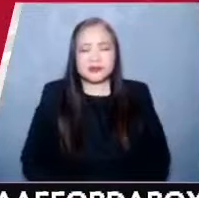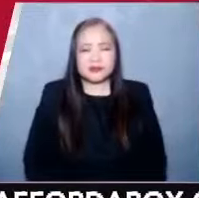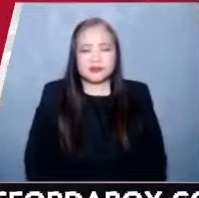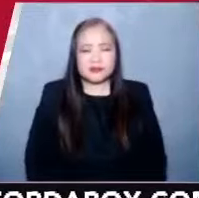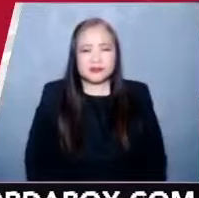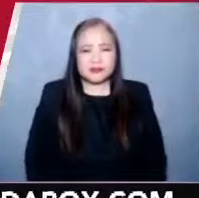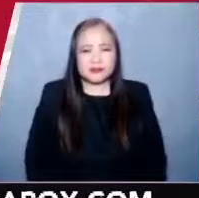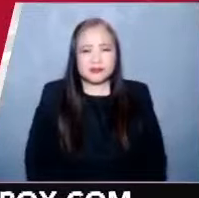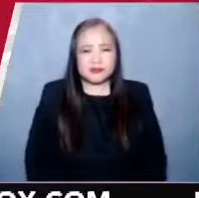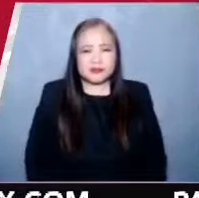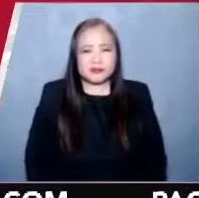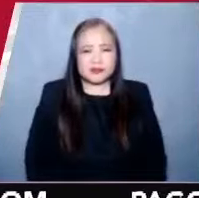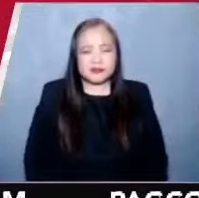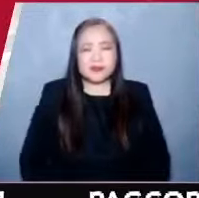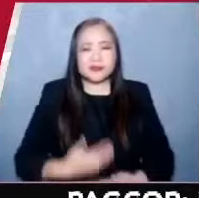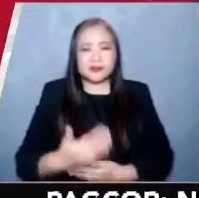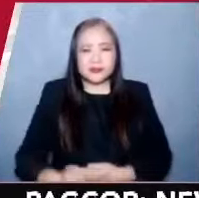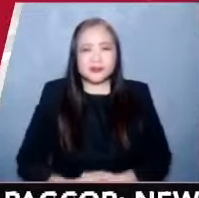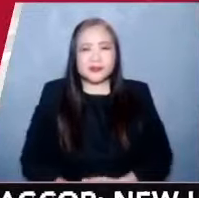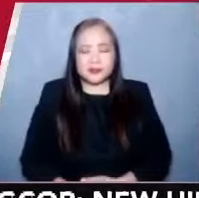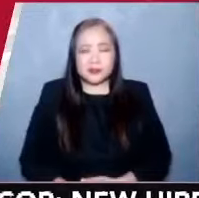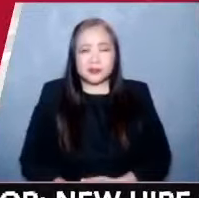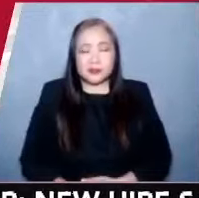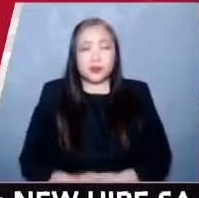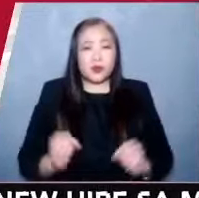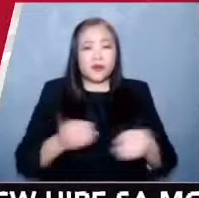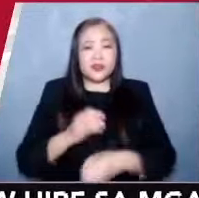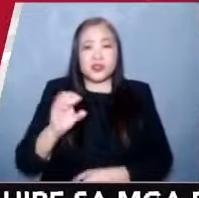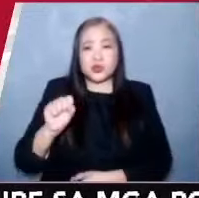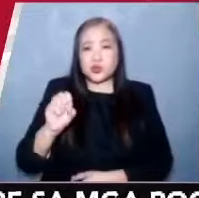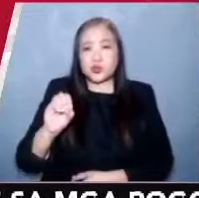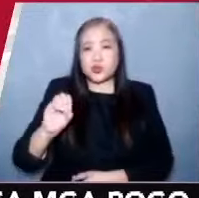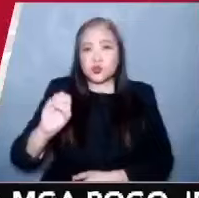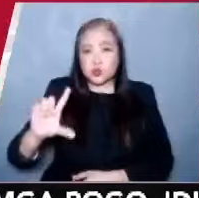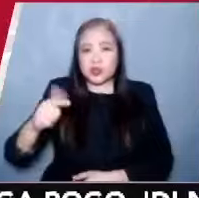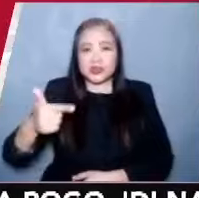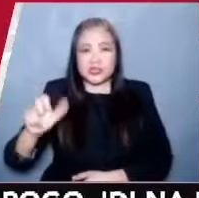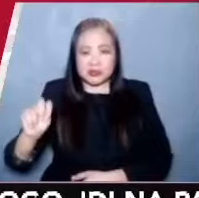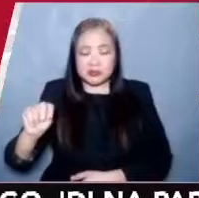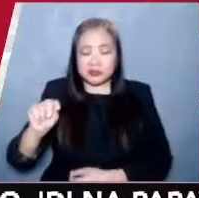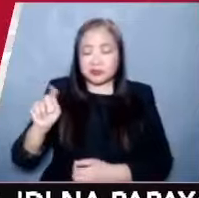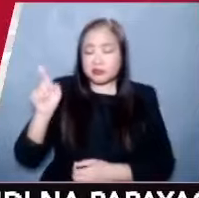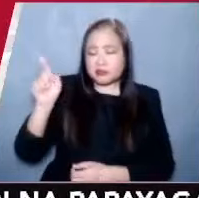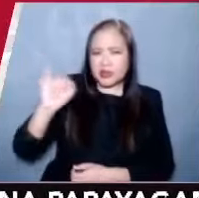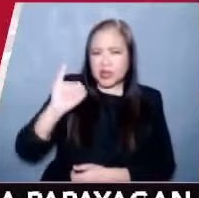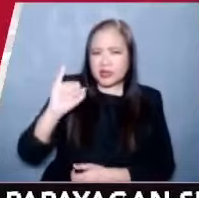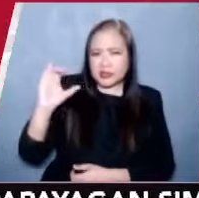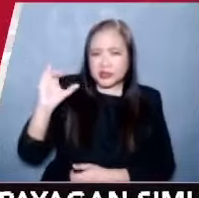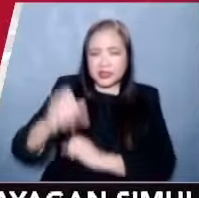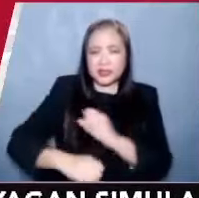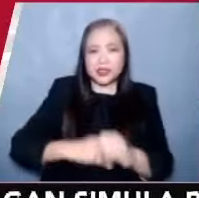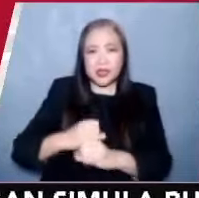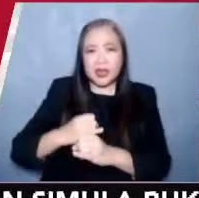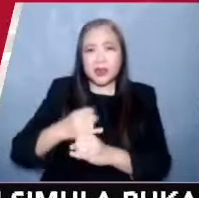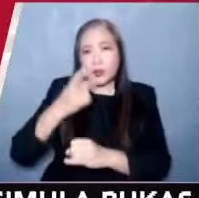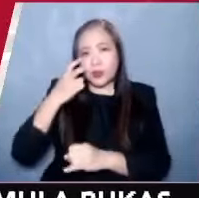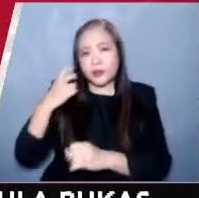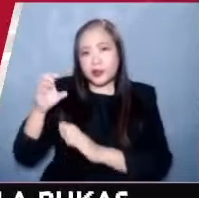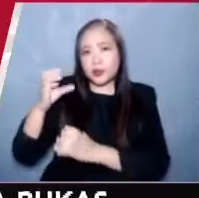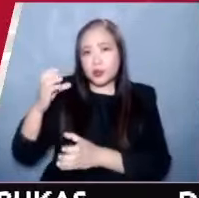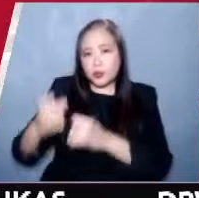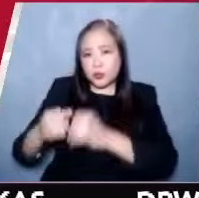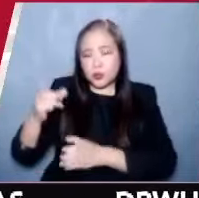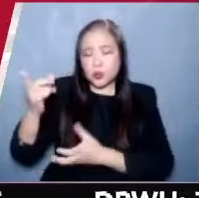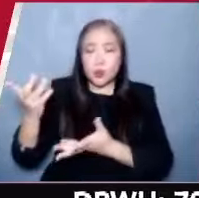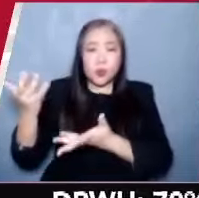Hindi raw pipigilan ng Office of the Solicitor General ang International Criminal Court o ICC na makipag-usap sa limang tao kaugnay sa